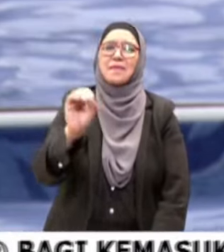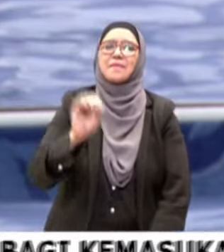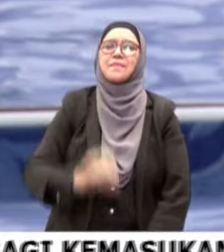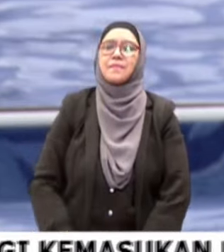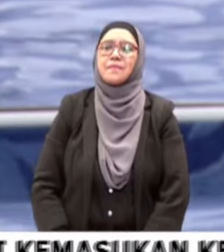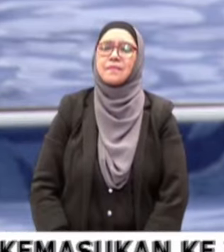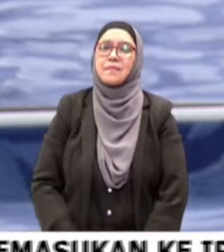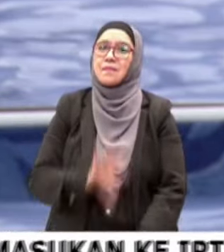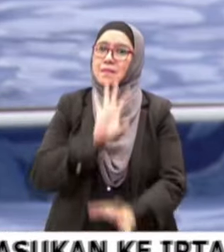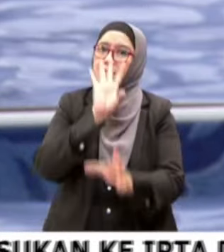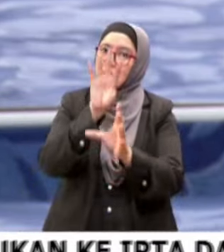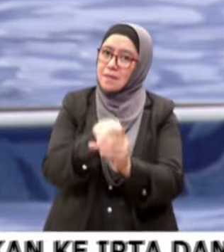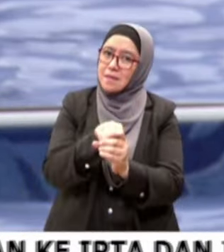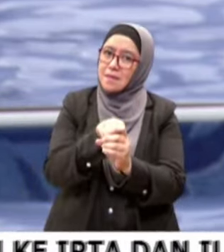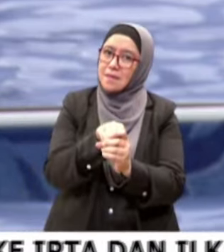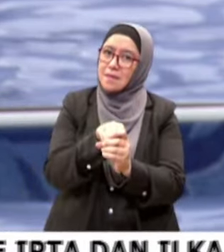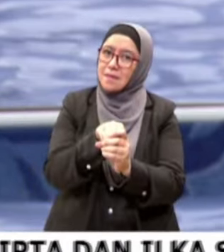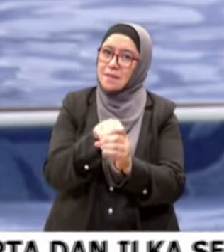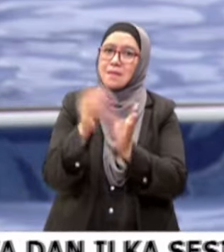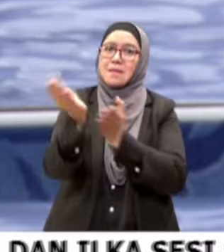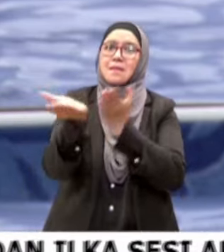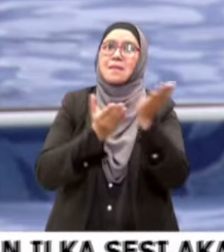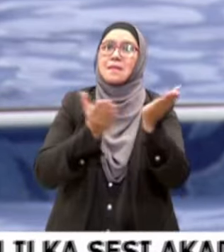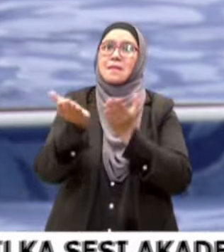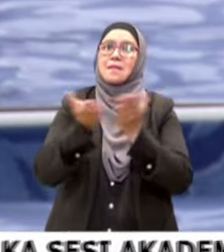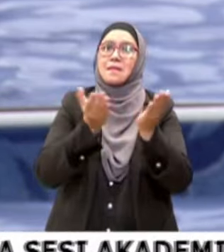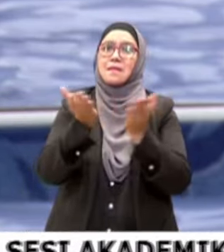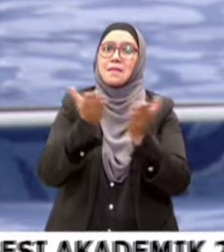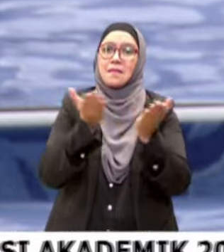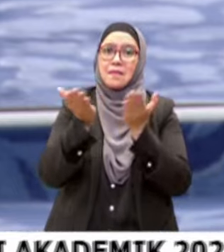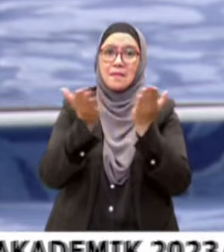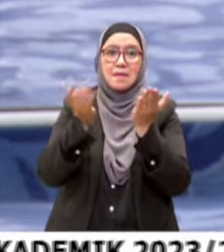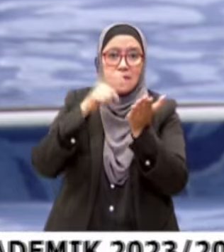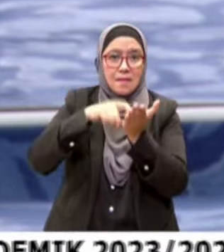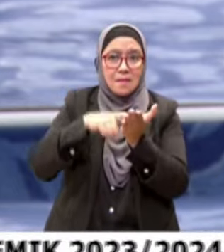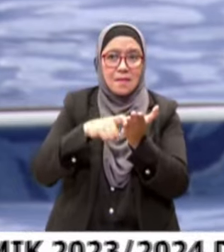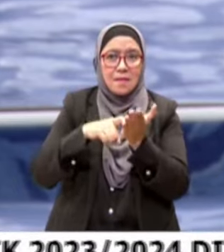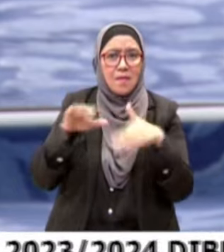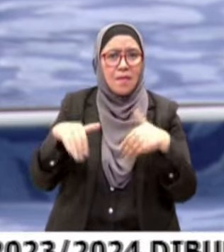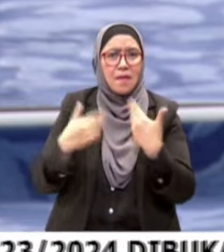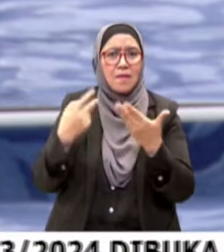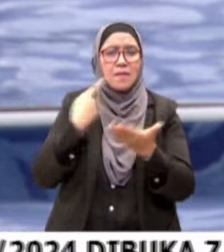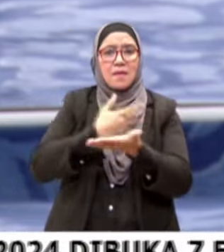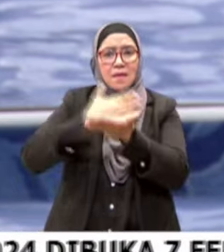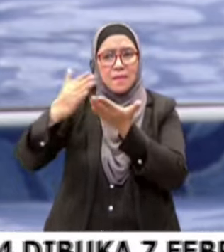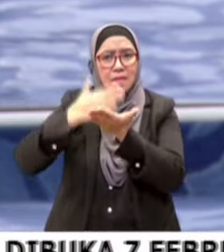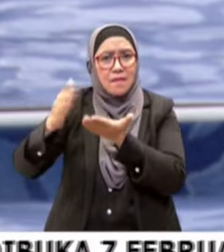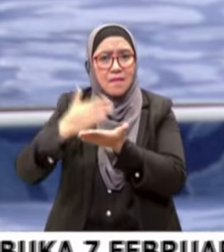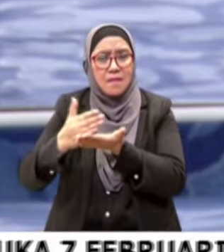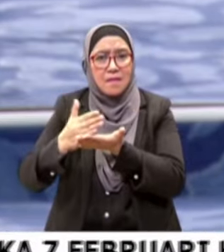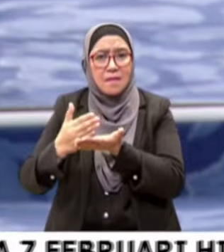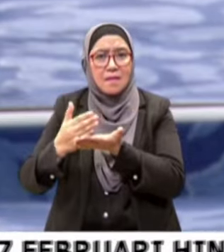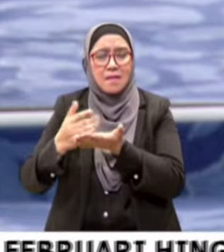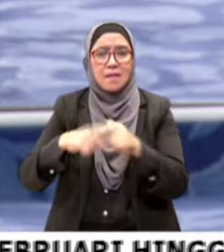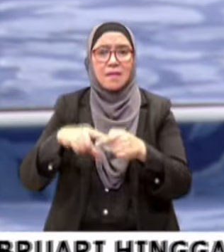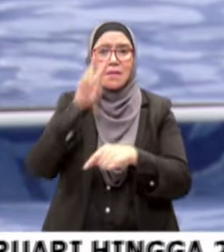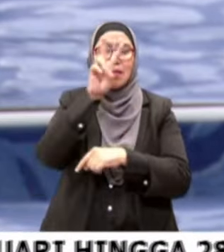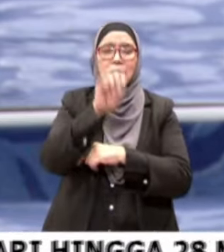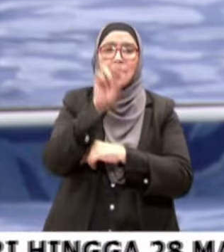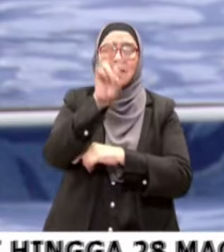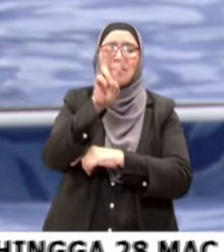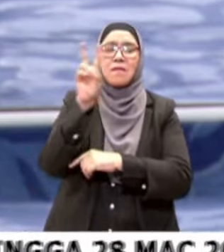dia termasuk hikmah hutang sekarang bagaimana kita bahaya 2022 bayaran Hitman hutang